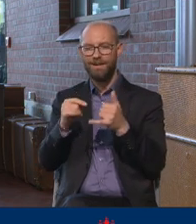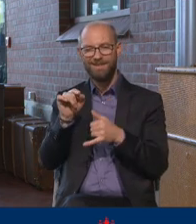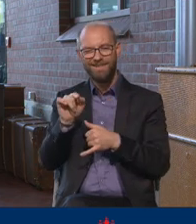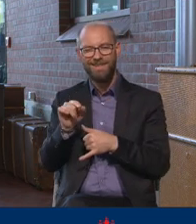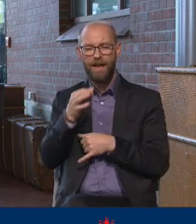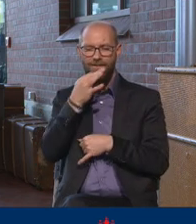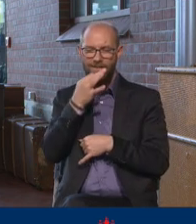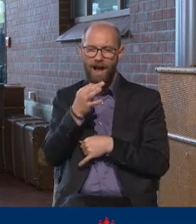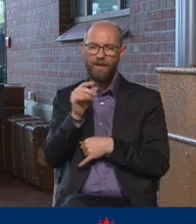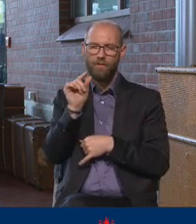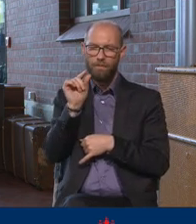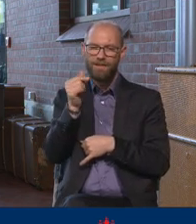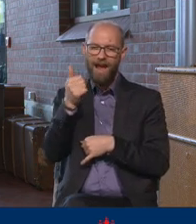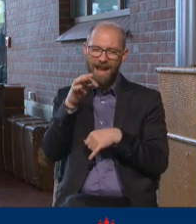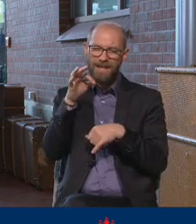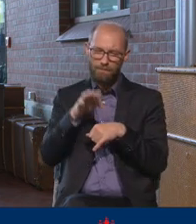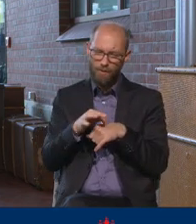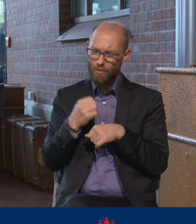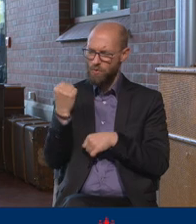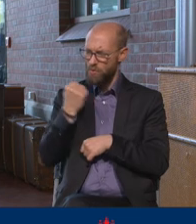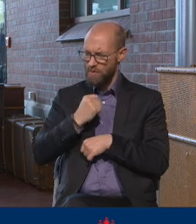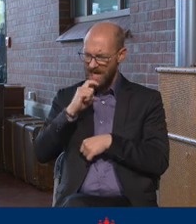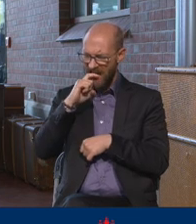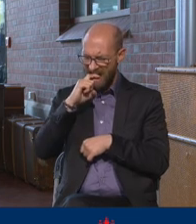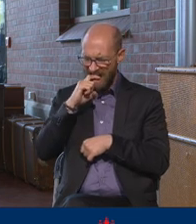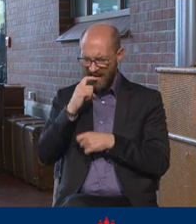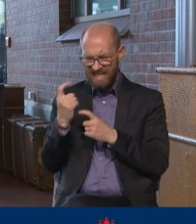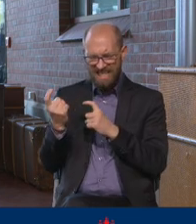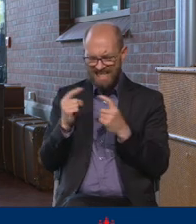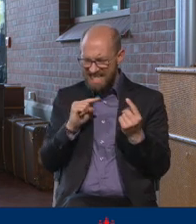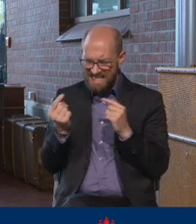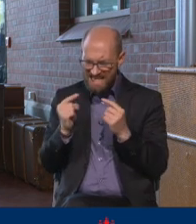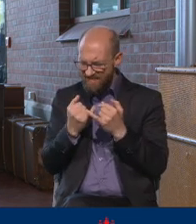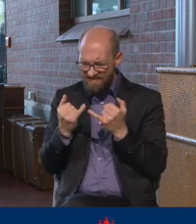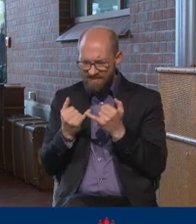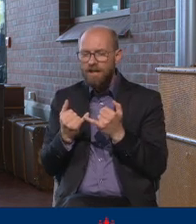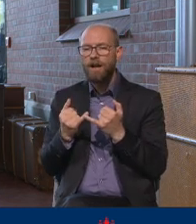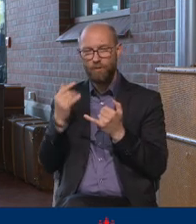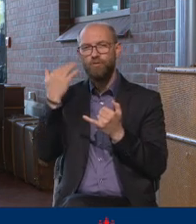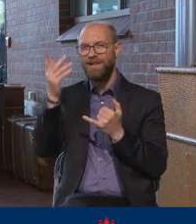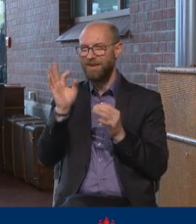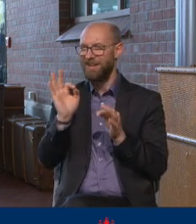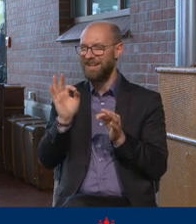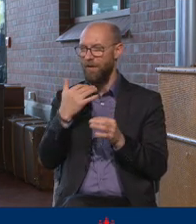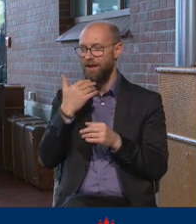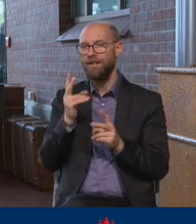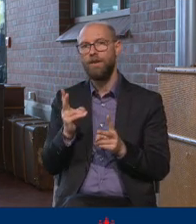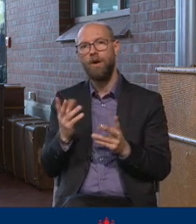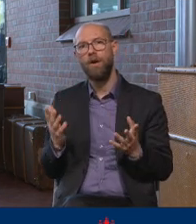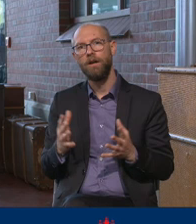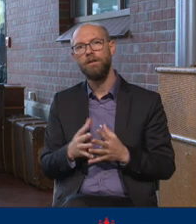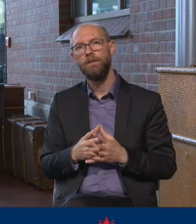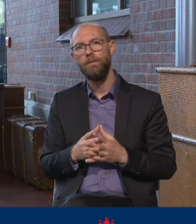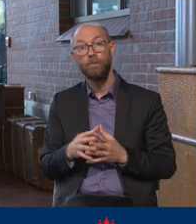bisschen in einem punkt die zähne ausgebissen aber das wird noch mal später erläutert werden und sie sehen auch